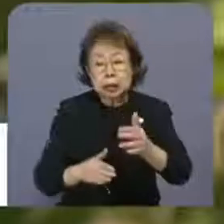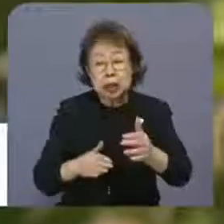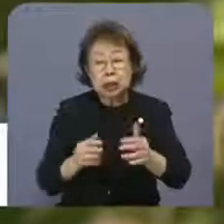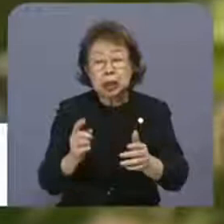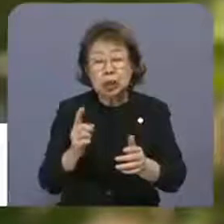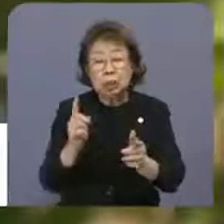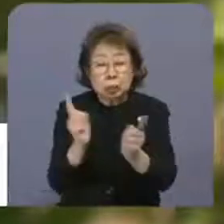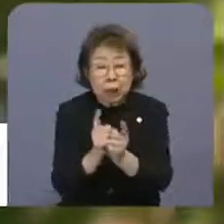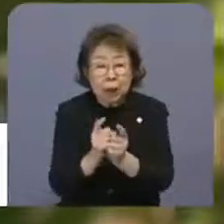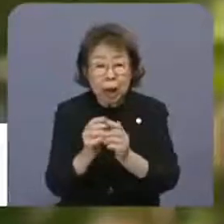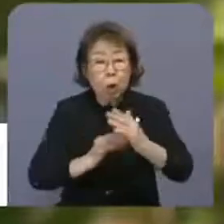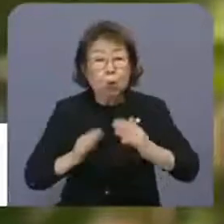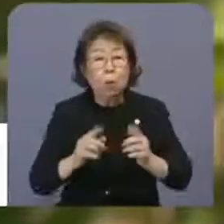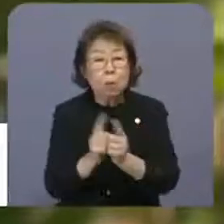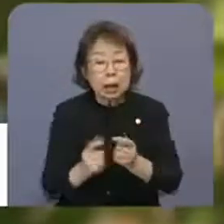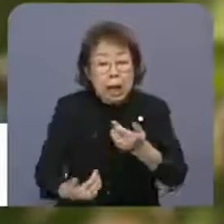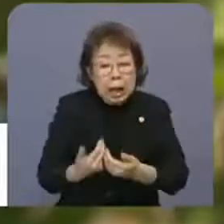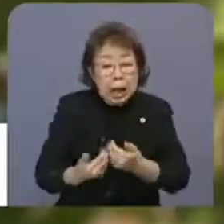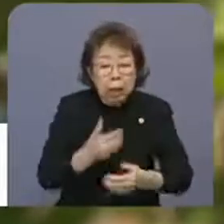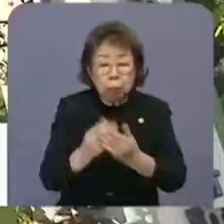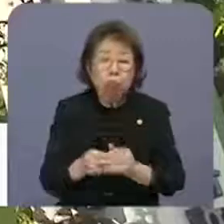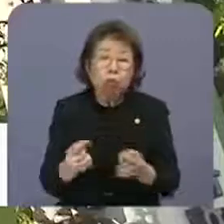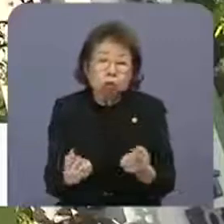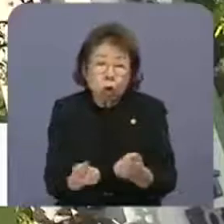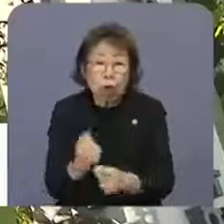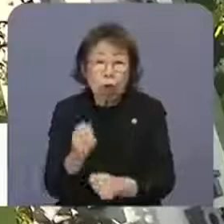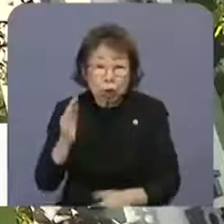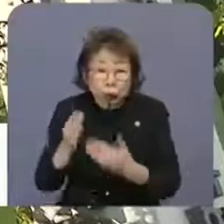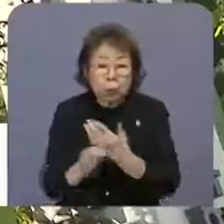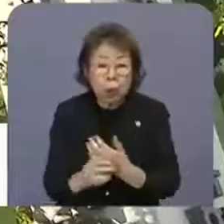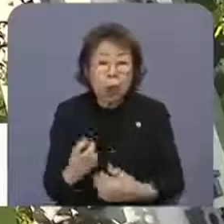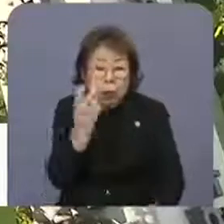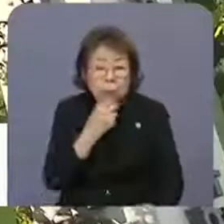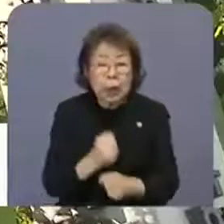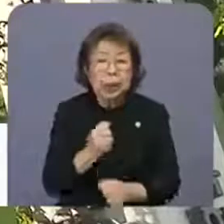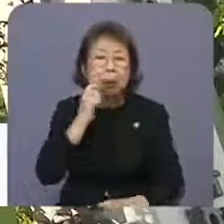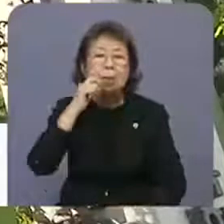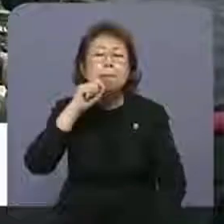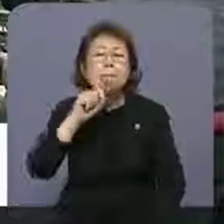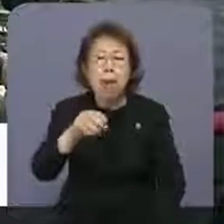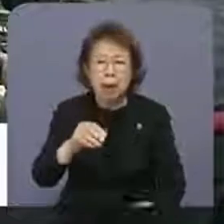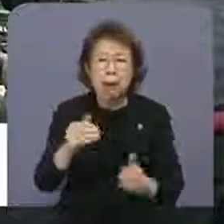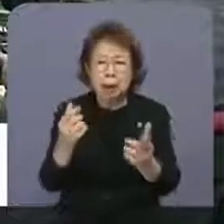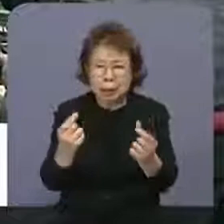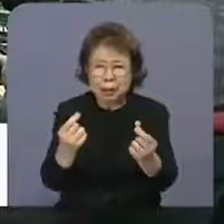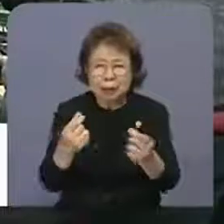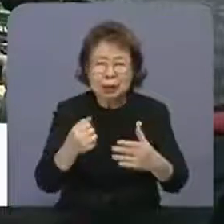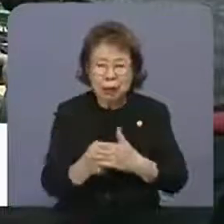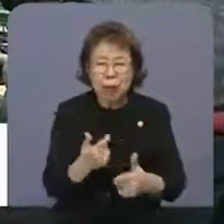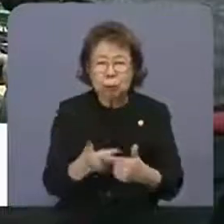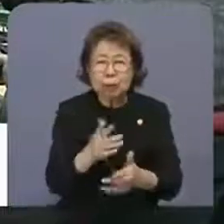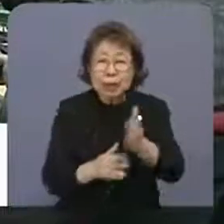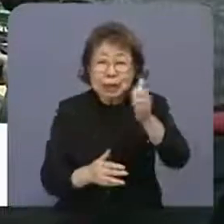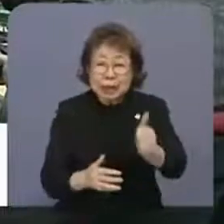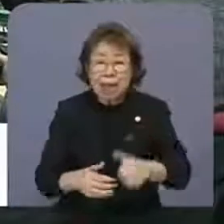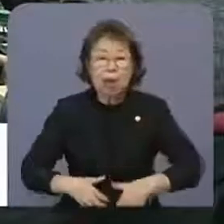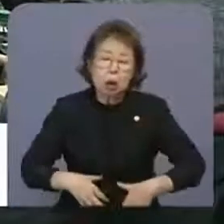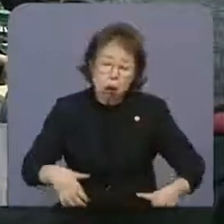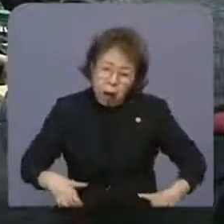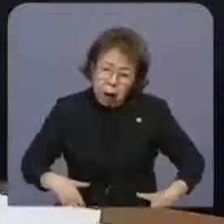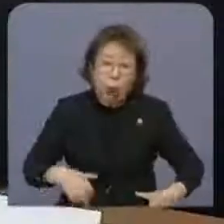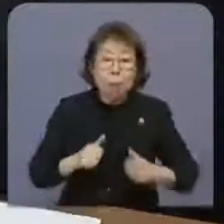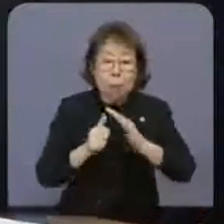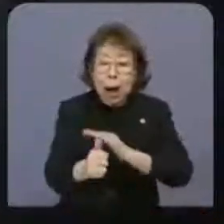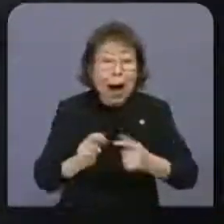입지를 줄로 선 갈등을 먼저 조정해야 침해할 수 있다고 못 박았습니다 부산 시장이 나서지 않아도